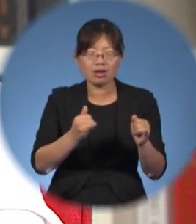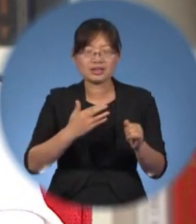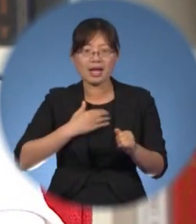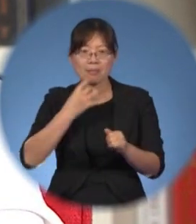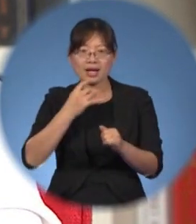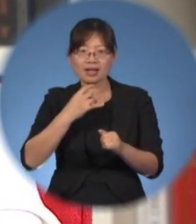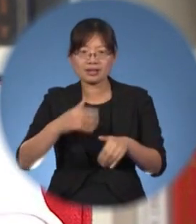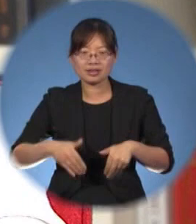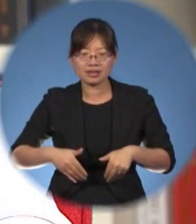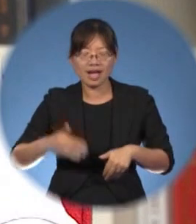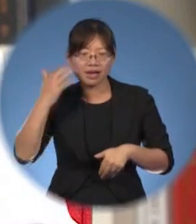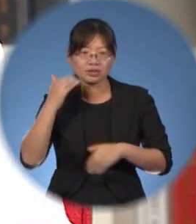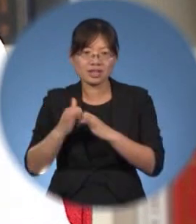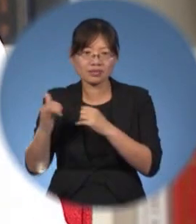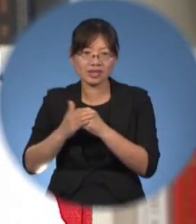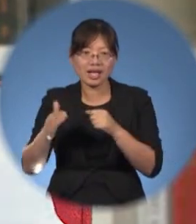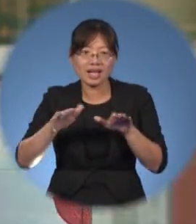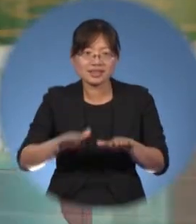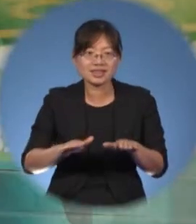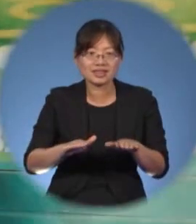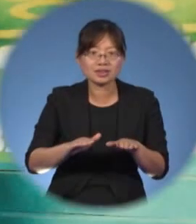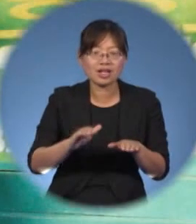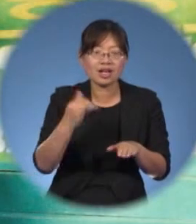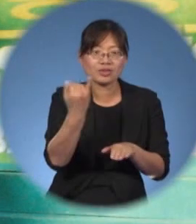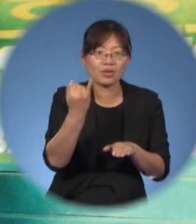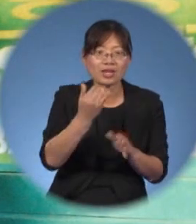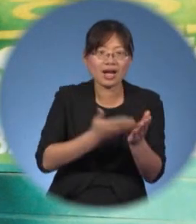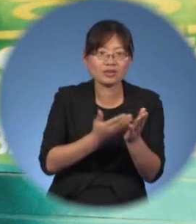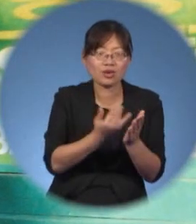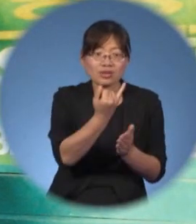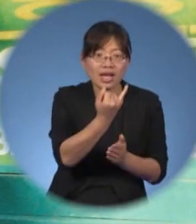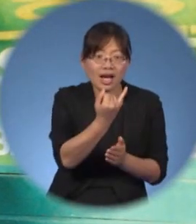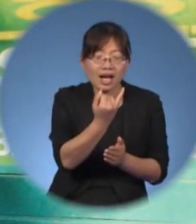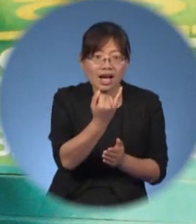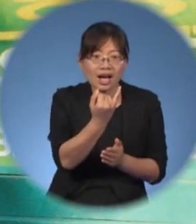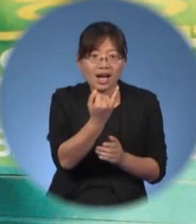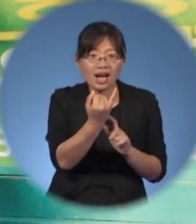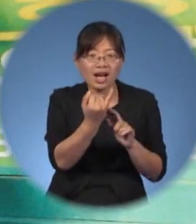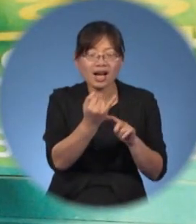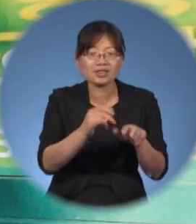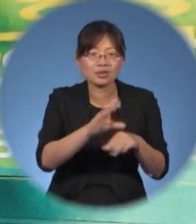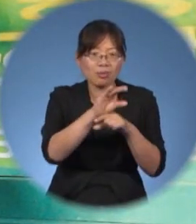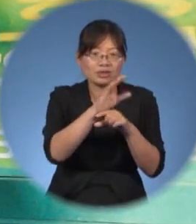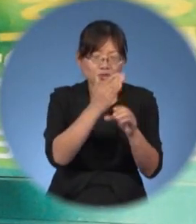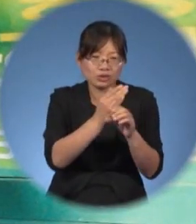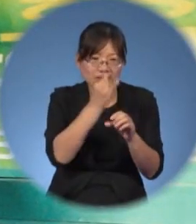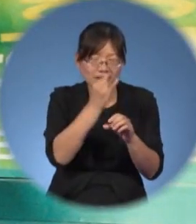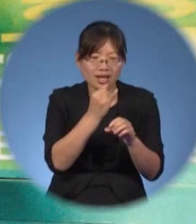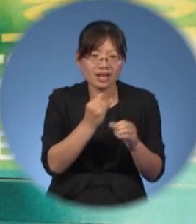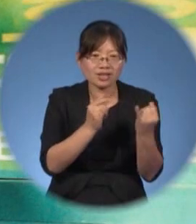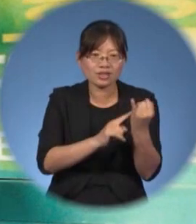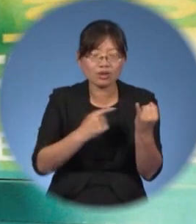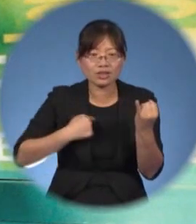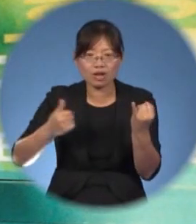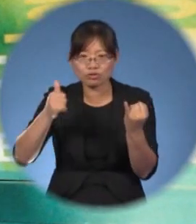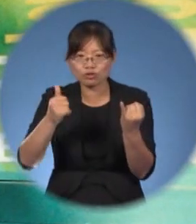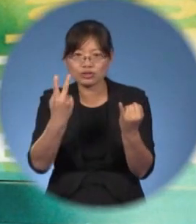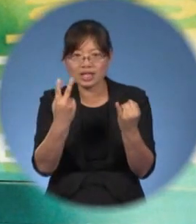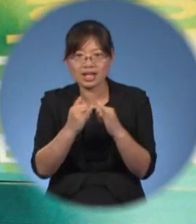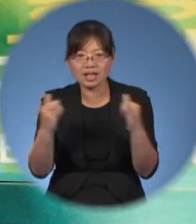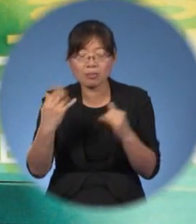여자가 하나 전성이라고 지금도 방송해요. 그 여자가 북한에서. 거기 서열 2번인데 그 여자하고 나하고 둘이 하라고 그래. 그래서